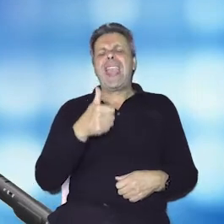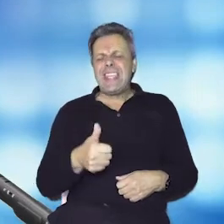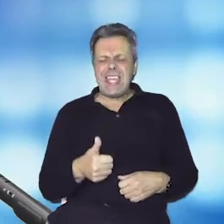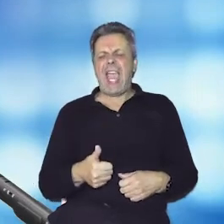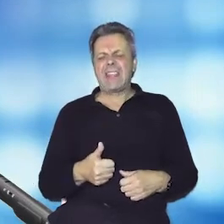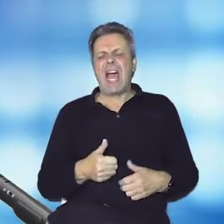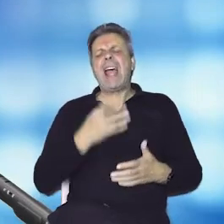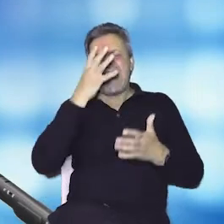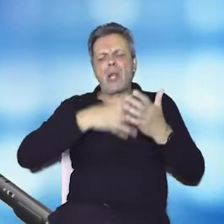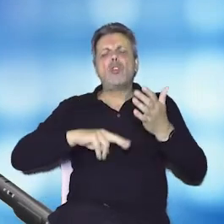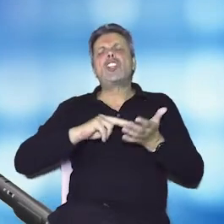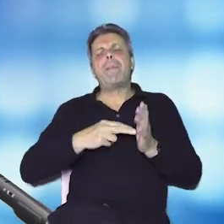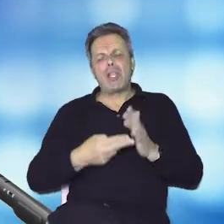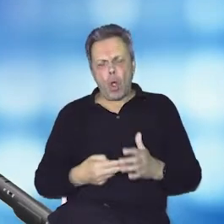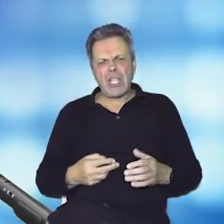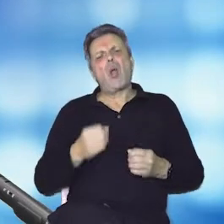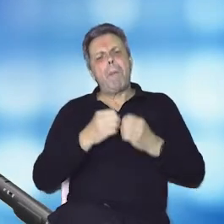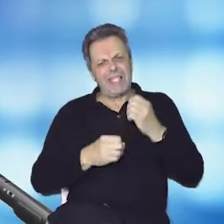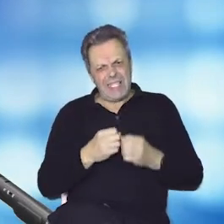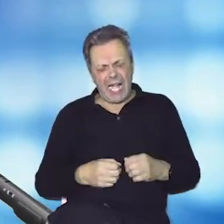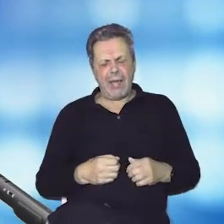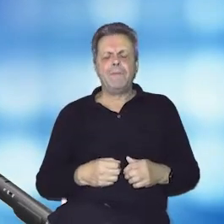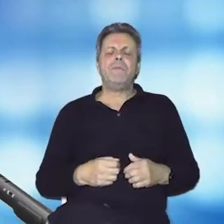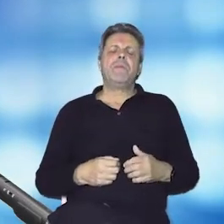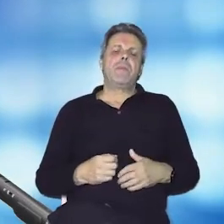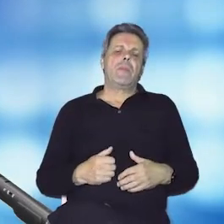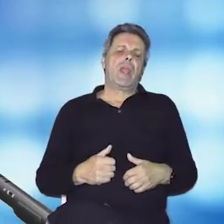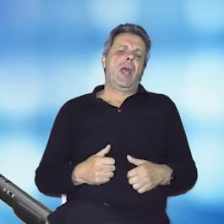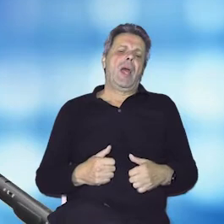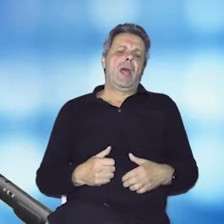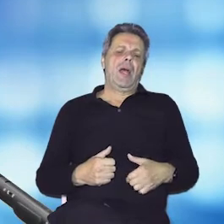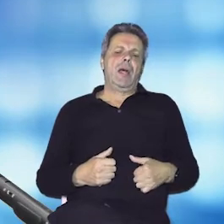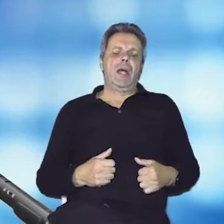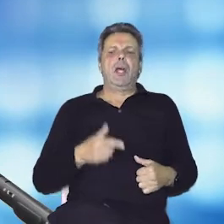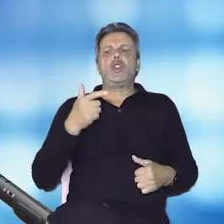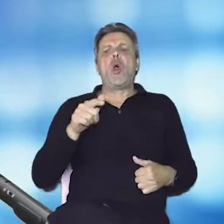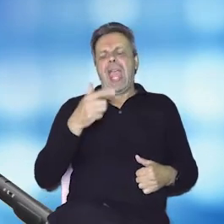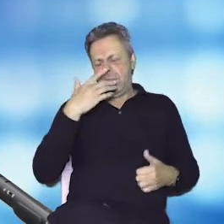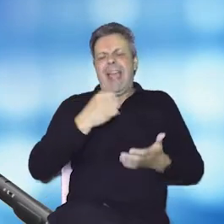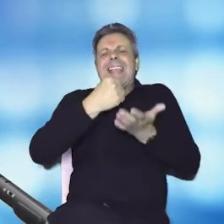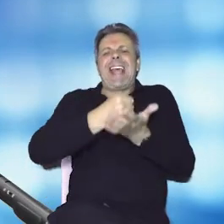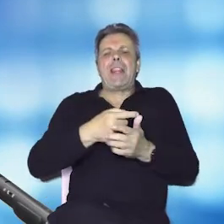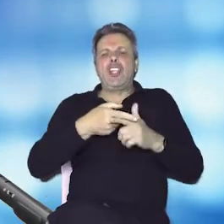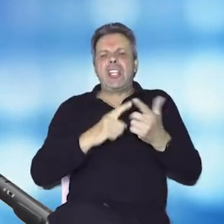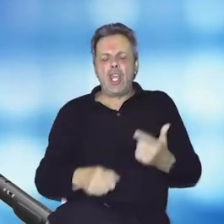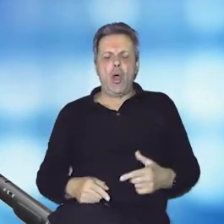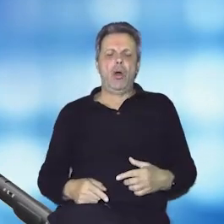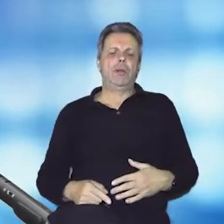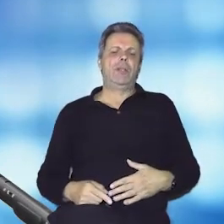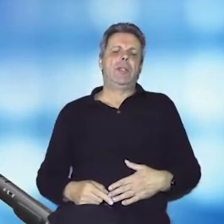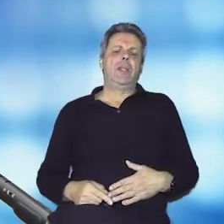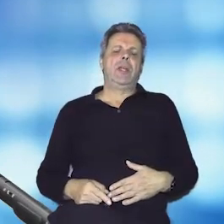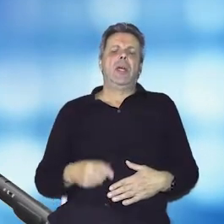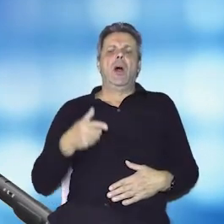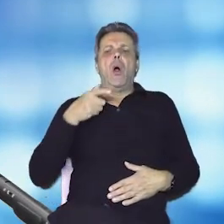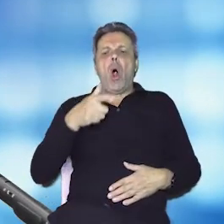složena dijagnostička metoda koja je dio patologije, samo jedan nivo koji je zapravo stanični nivo. Patologija je histologija, to